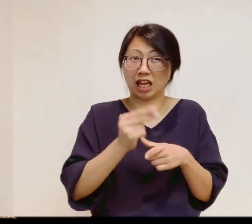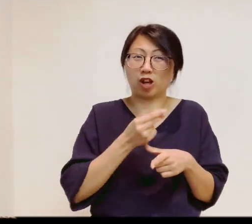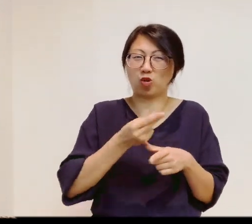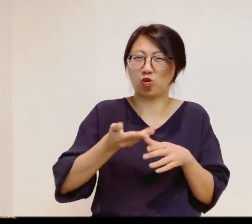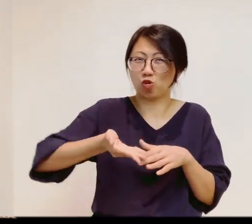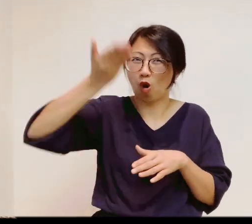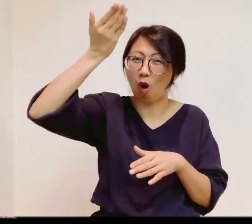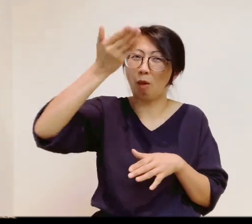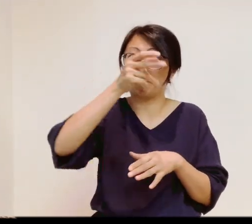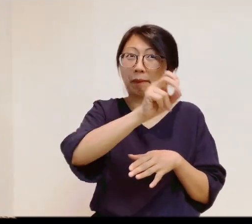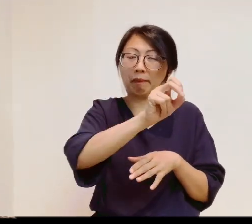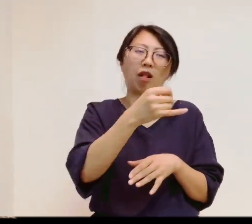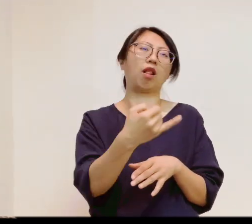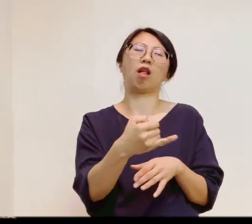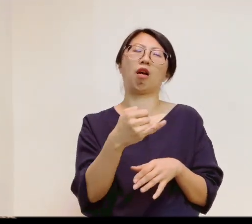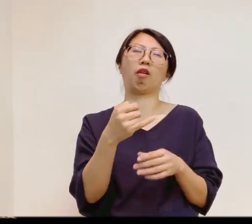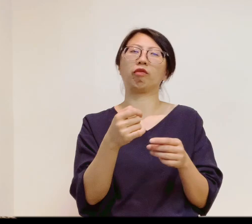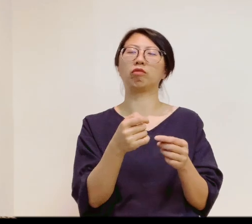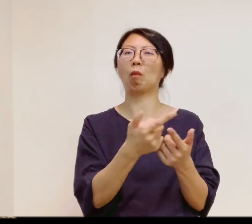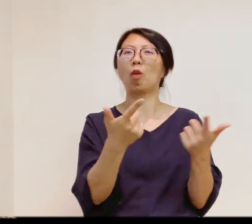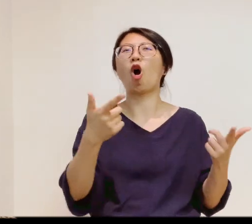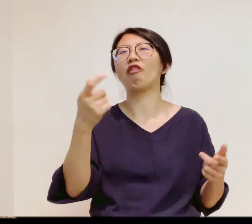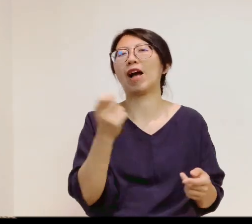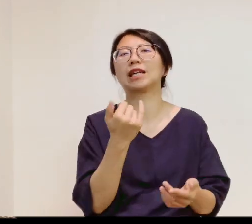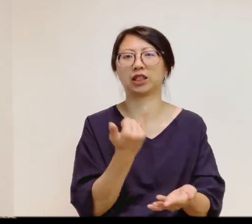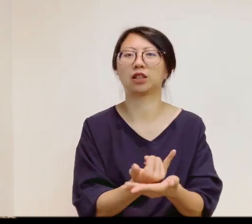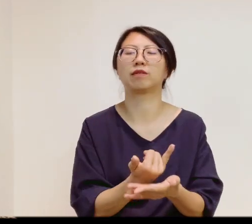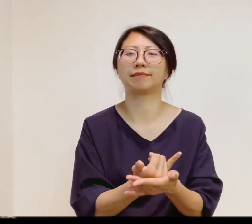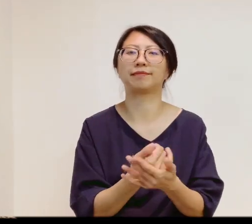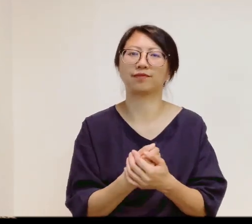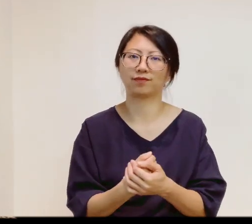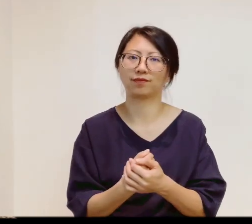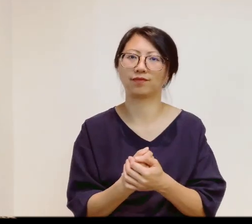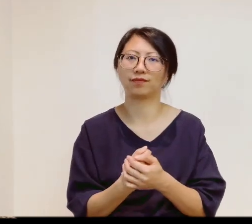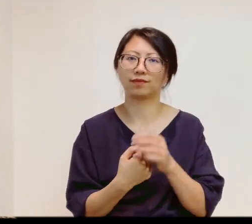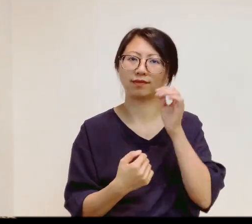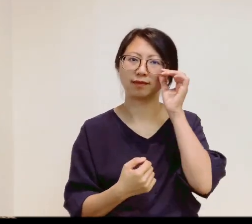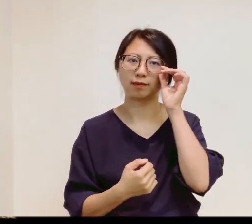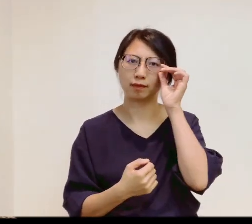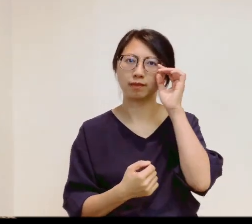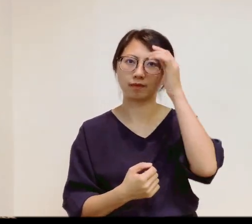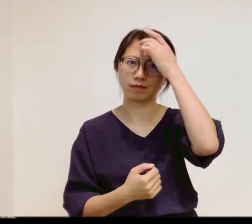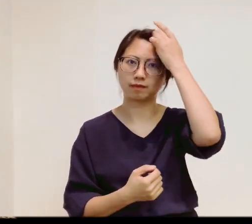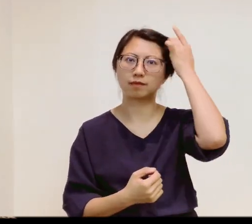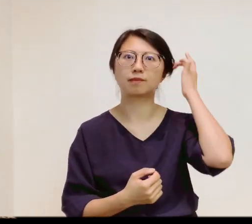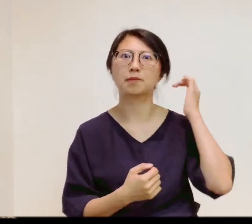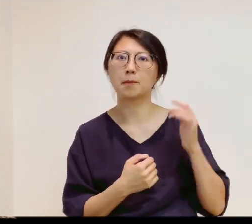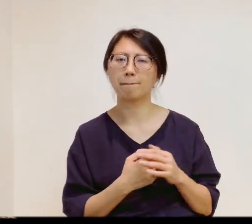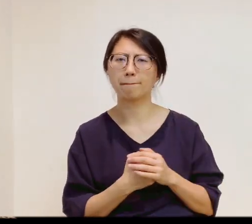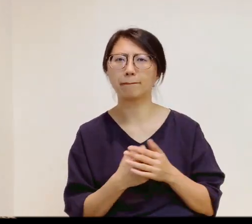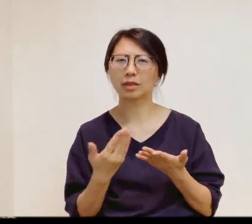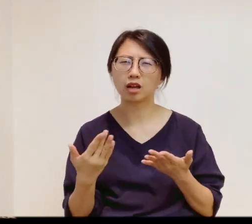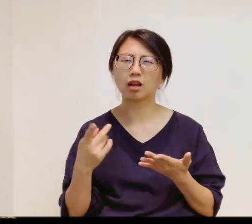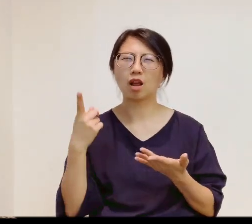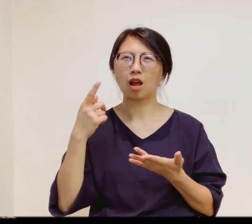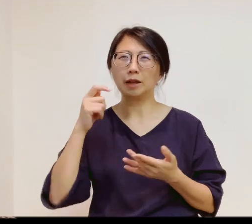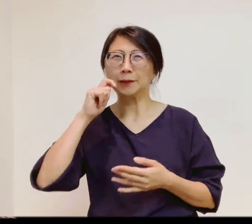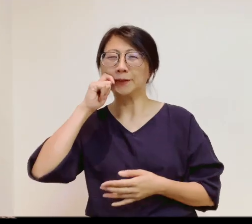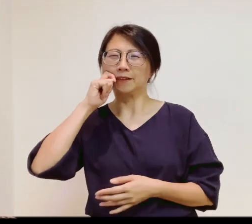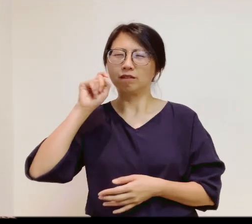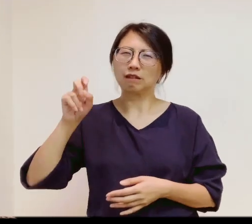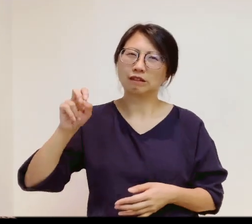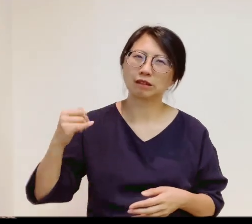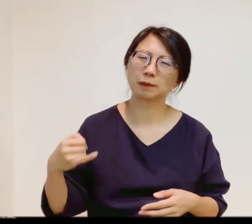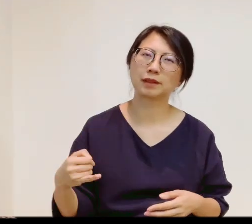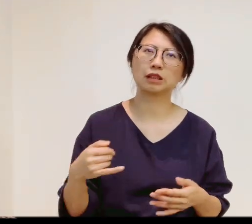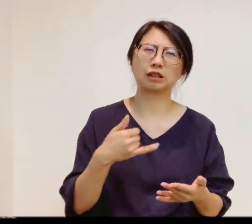住，即係死咗，俾人槍斃咗啦，啊或者自己病死咗啦，其實好少捱得過七個月嘅。嗱喺呢啲